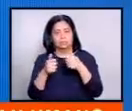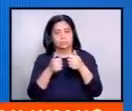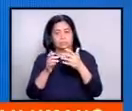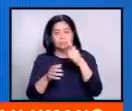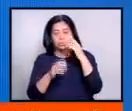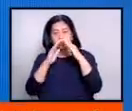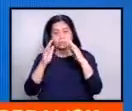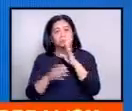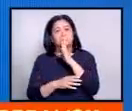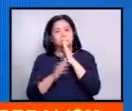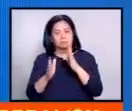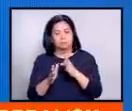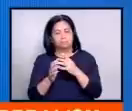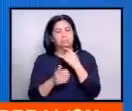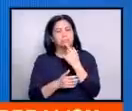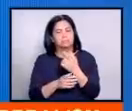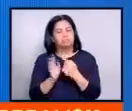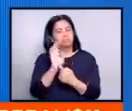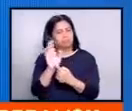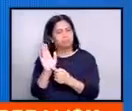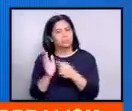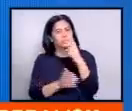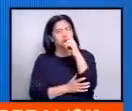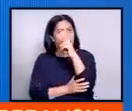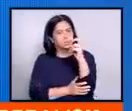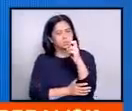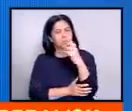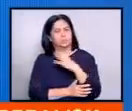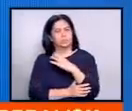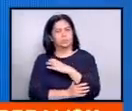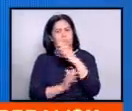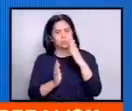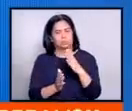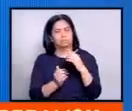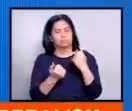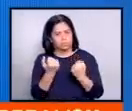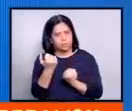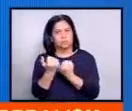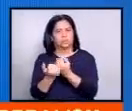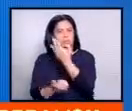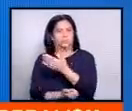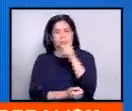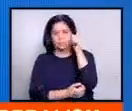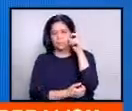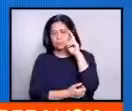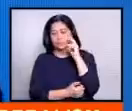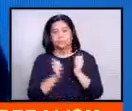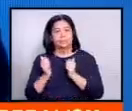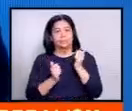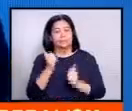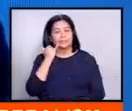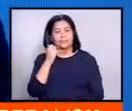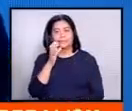pagka-House Speaker. Pagbibida ng partido, nasa 200 kongresista na ang susuporta kay Velasco. Maksyon